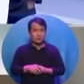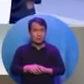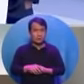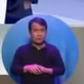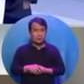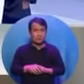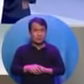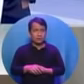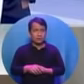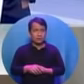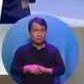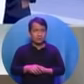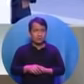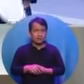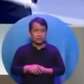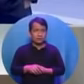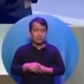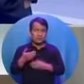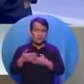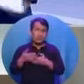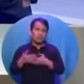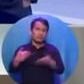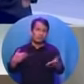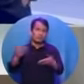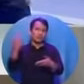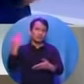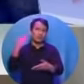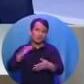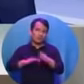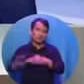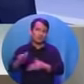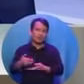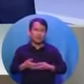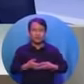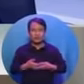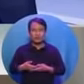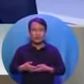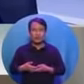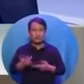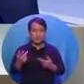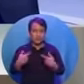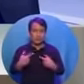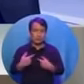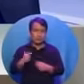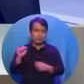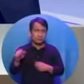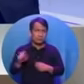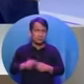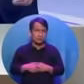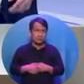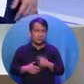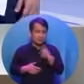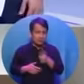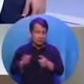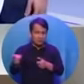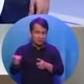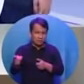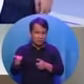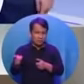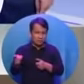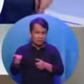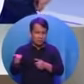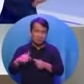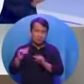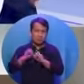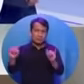Ganun na po talaga po. Even before na magkaroon ng baby? Opo, ganun din po pati yung pamilya po